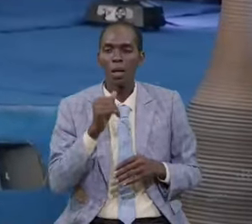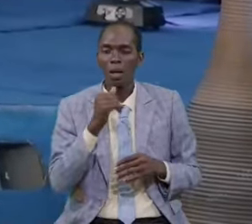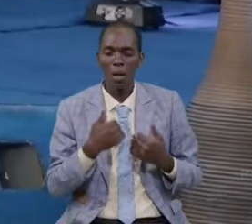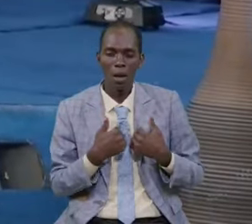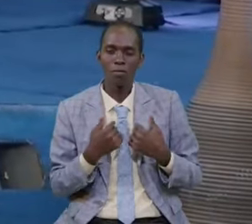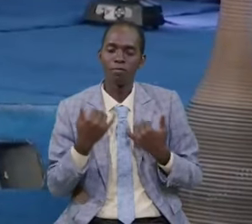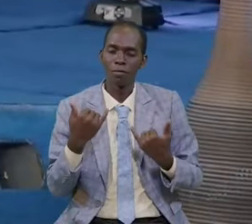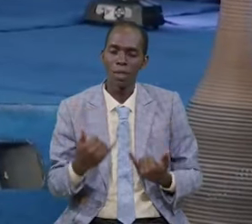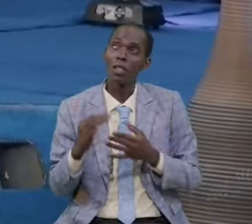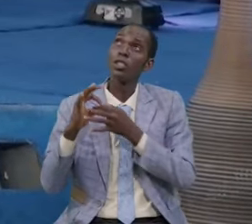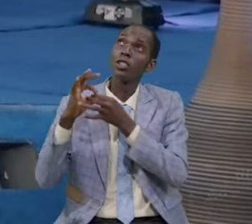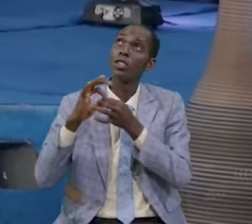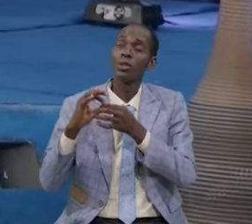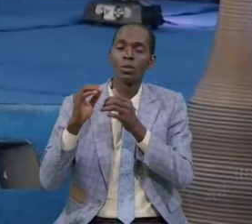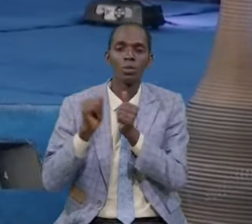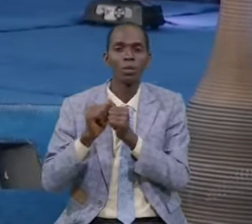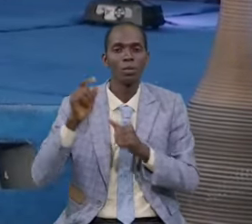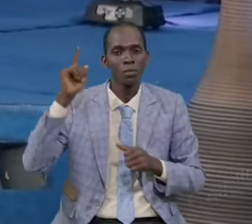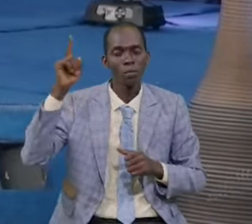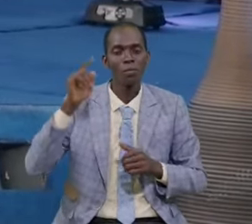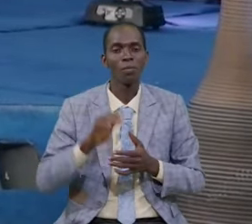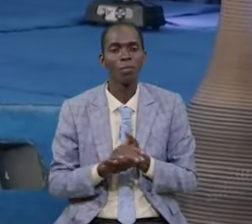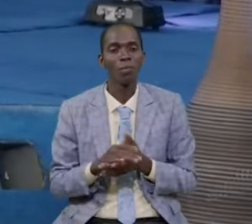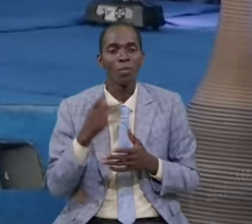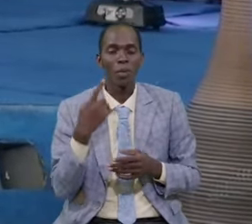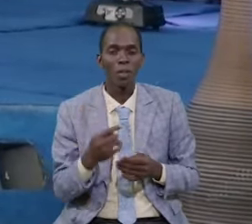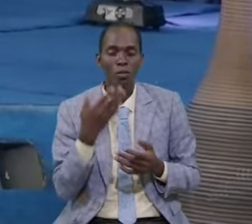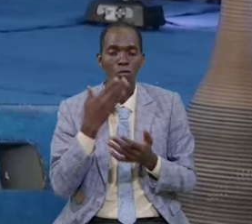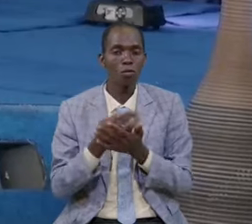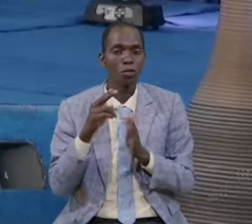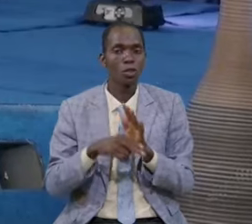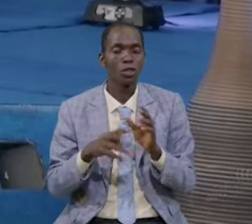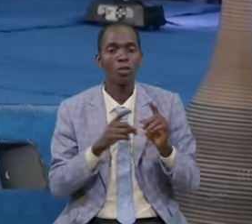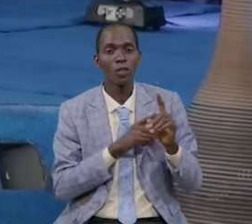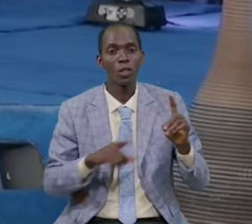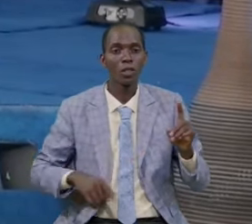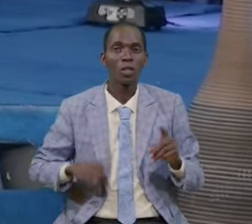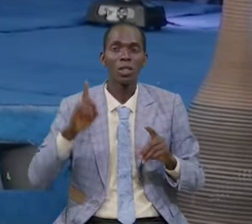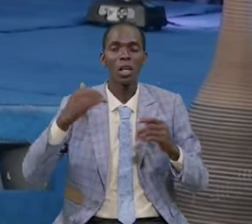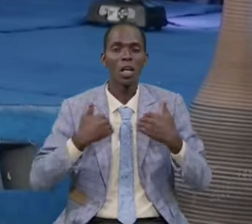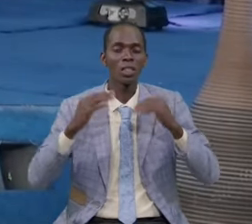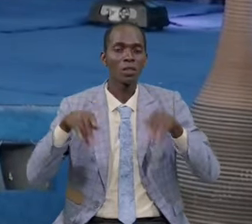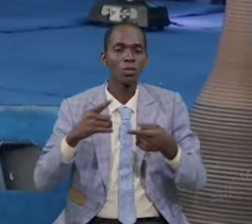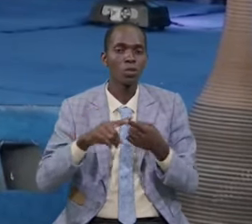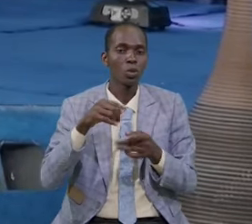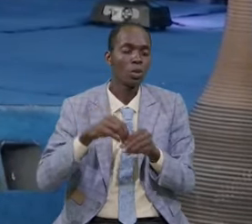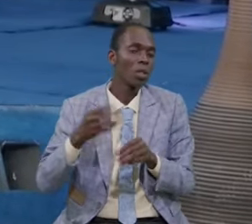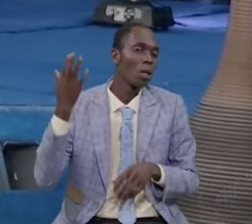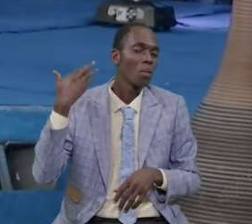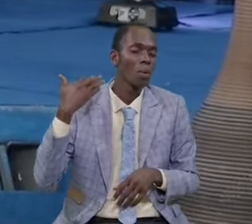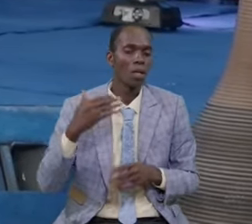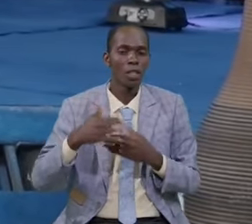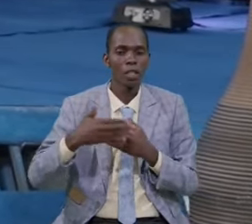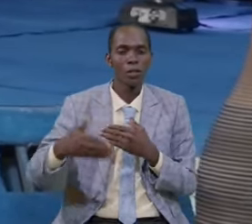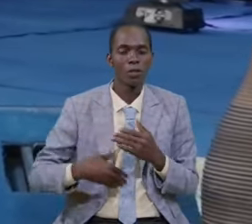lui? C'est ce qu'il est en train de dire. La bonté de Dieu qui t'a manifesté par le passé, maintenant il t'invite. Et